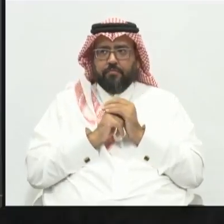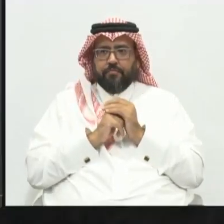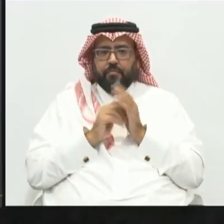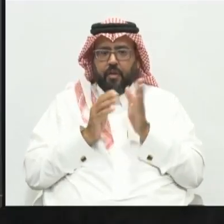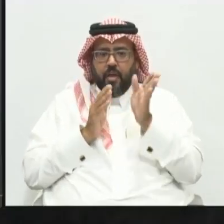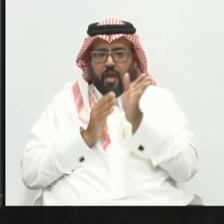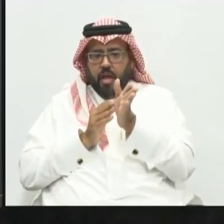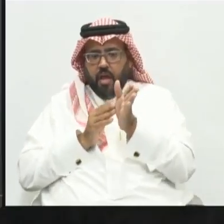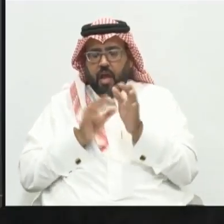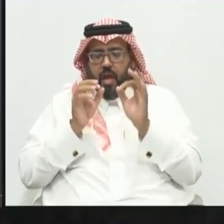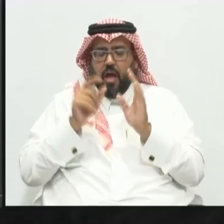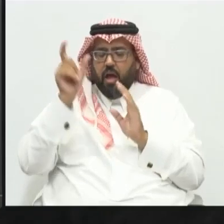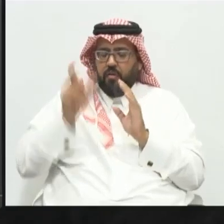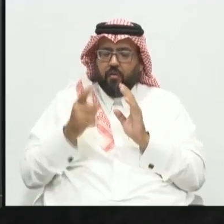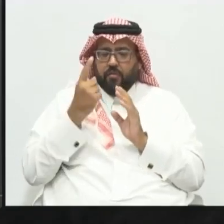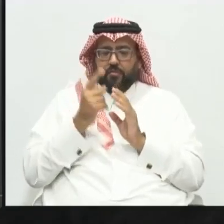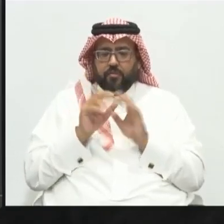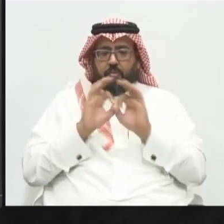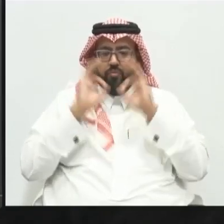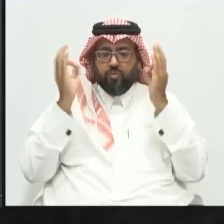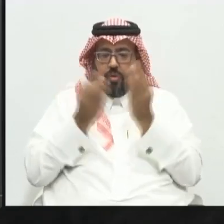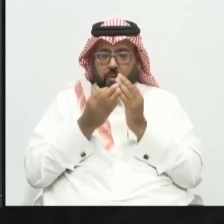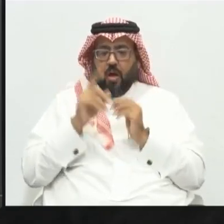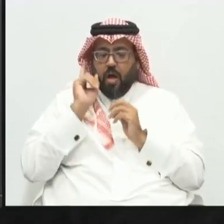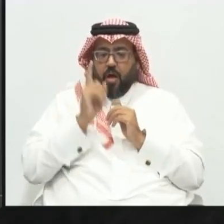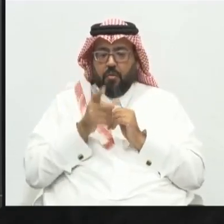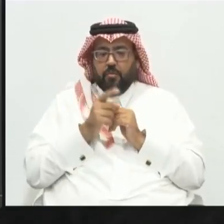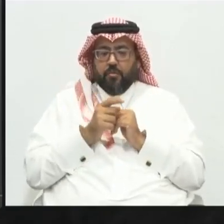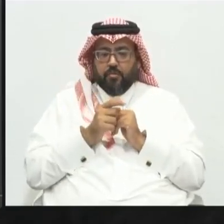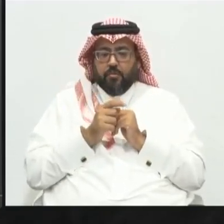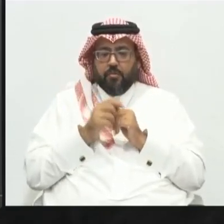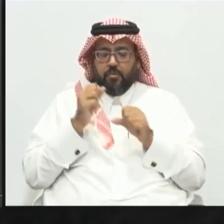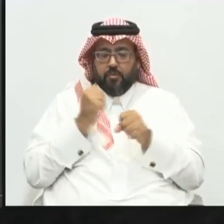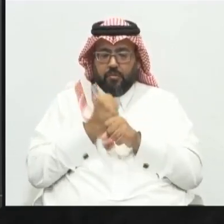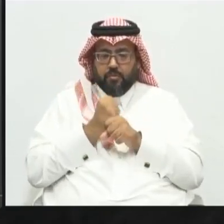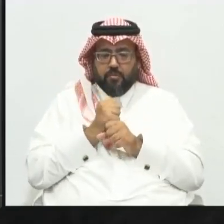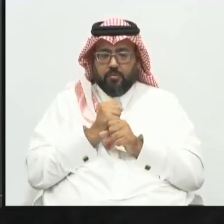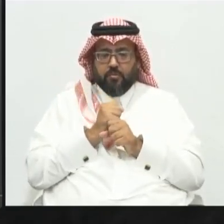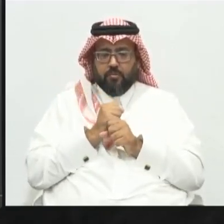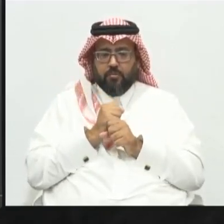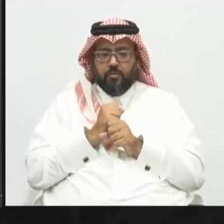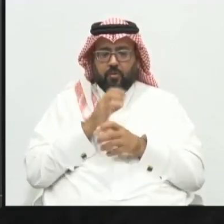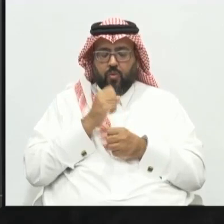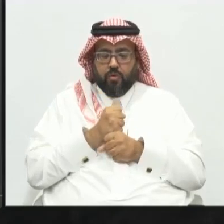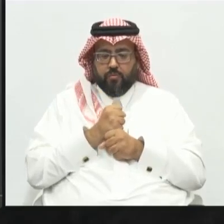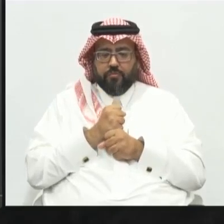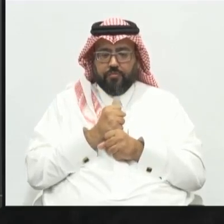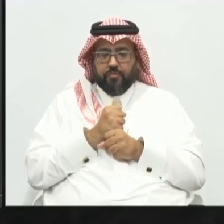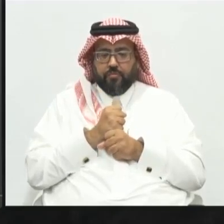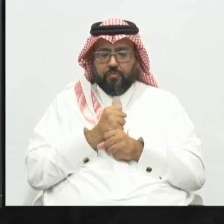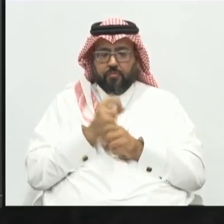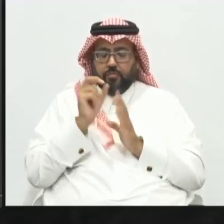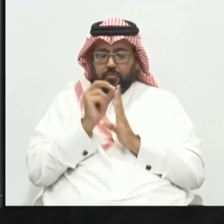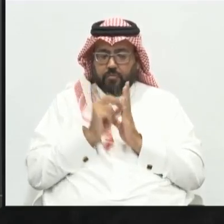جانب السلوك الافراد في المجتمع بالامر اما بق قيام بعمل او الامتناع عن عمل بحيث تكون هذه